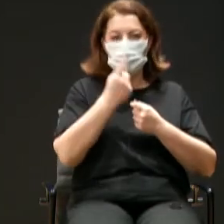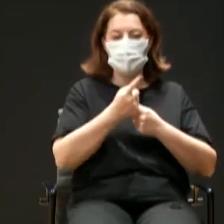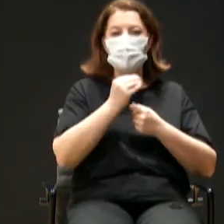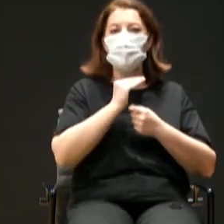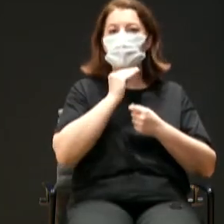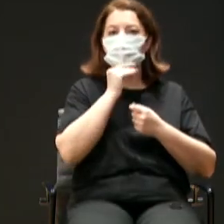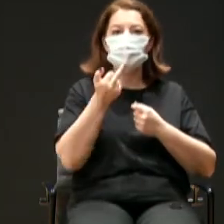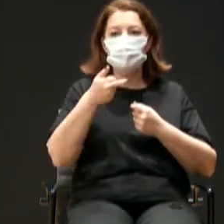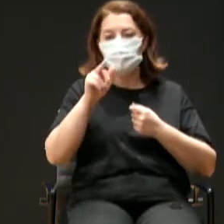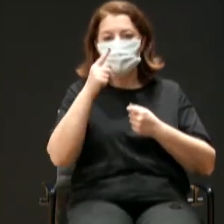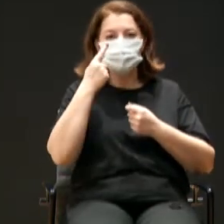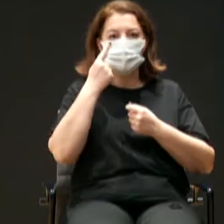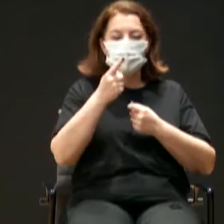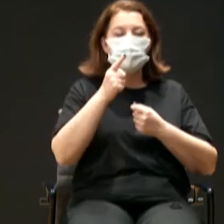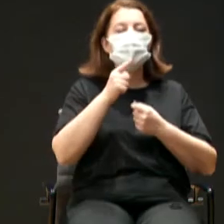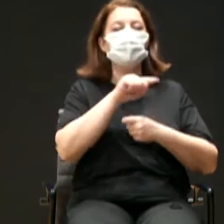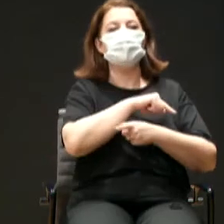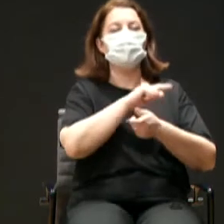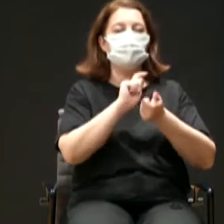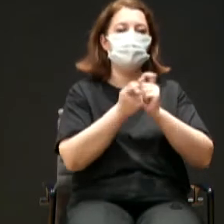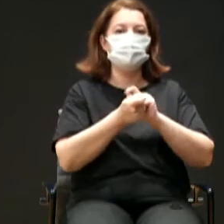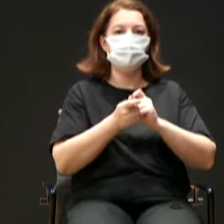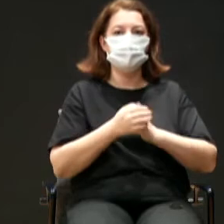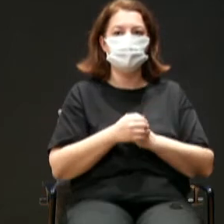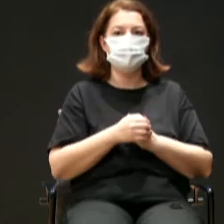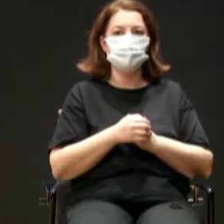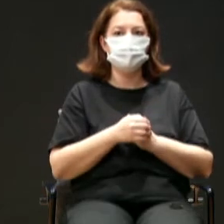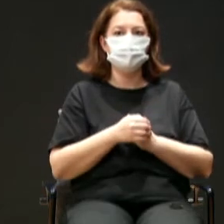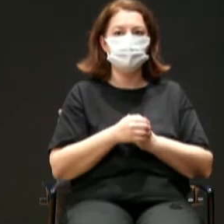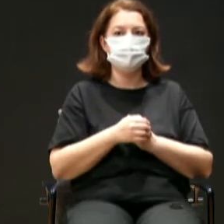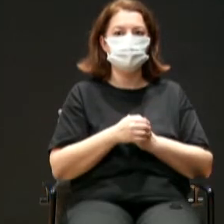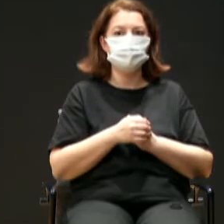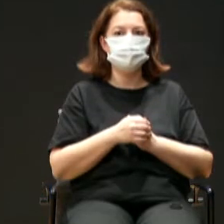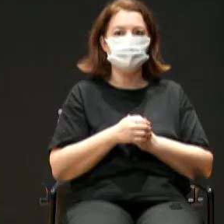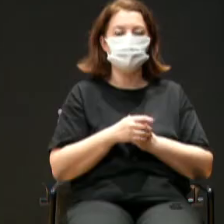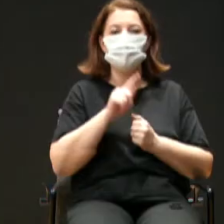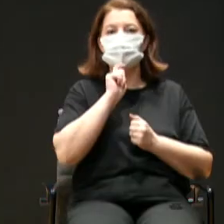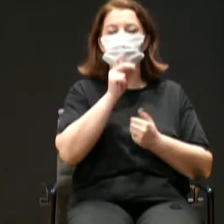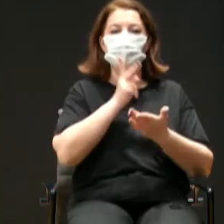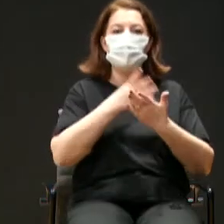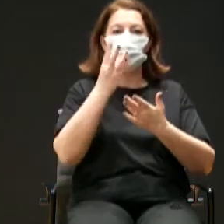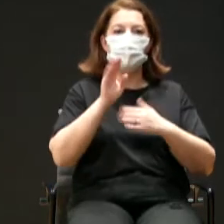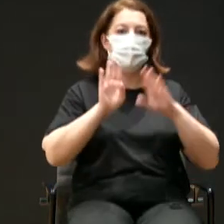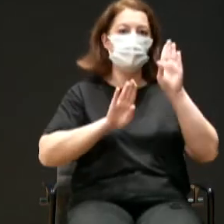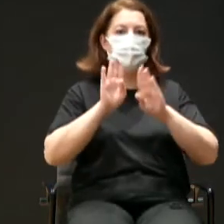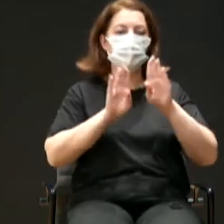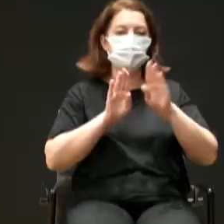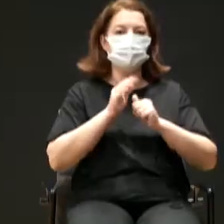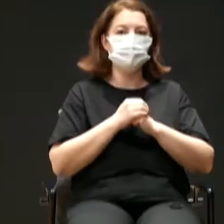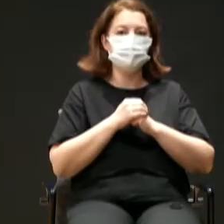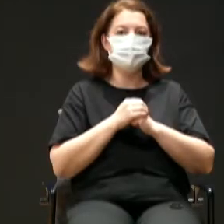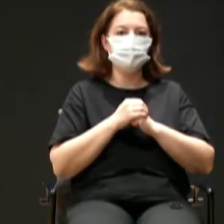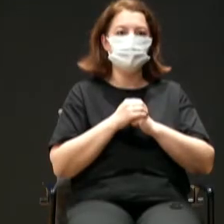dolu boş kadro derece değişikliği. Evet, konuyu teklif karar olarak oylarınıza sunacağım. Kabul